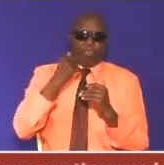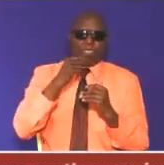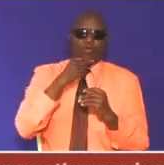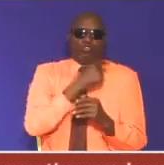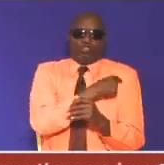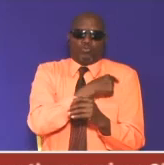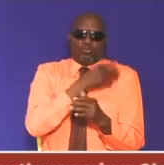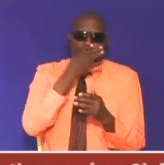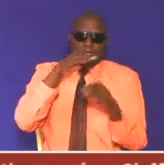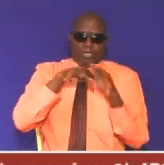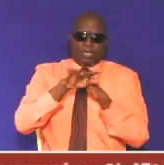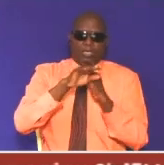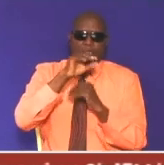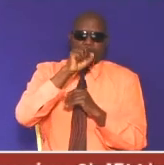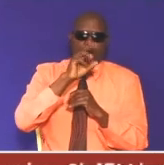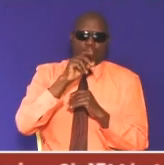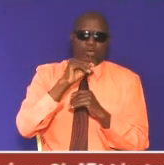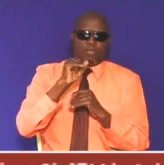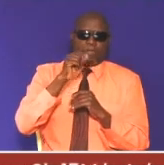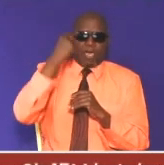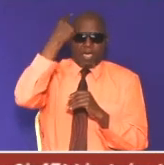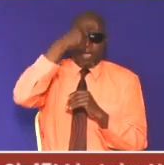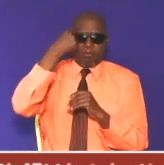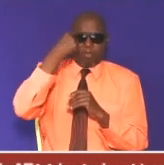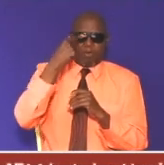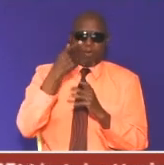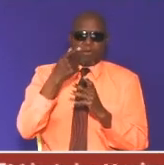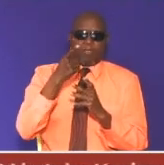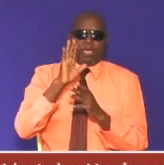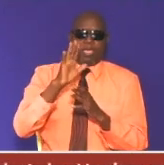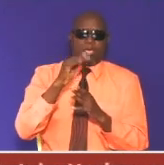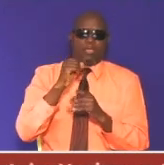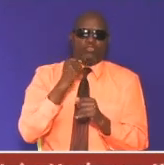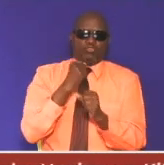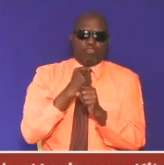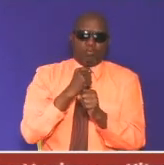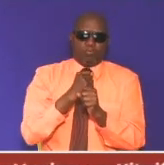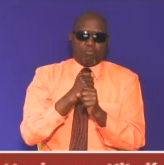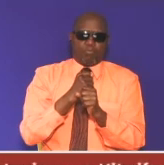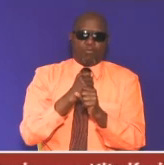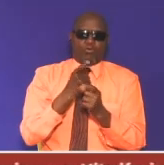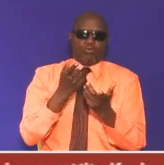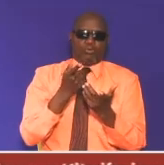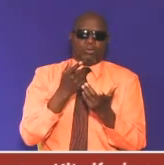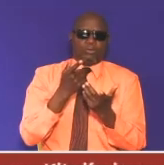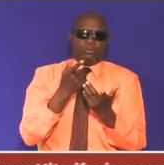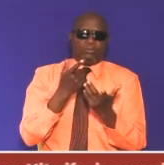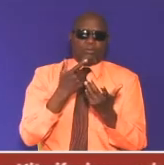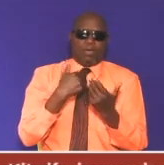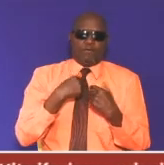Arabia. Emily kwa sasa amelazwa baada ya kuondoka nyumbani kwa mwajiri wake kutokana na ugonjwa wake katika hali isiyoeleweka.